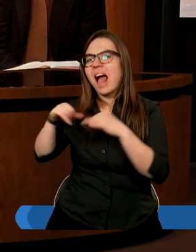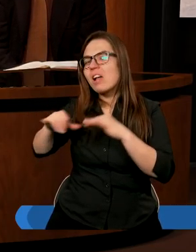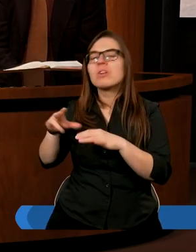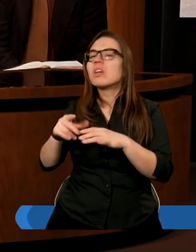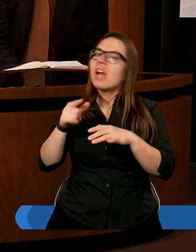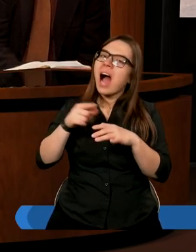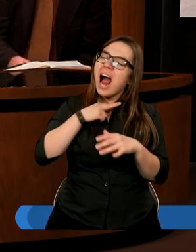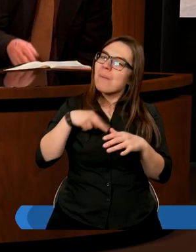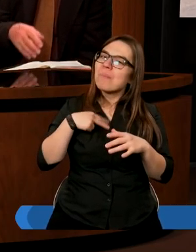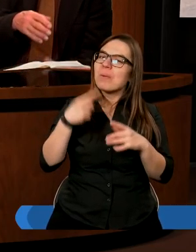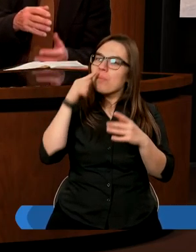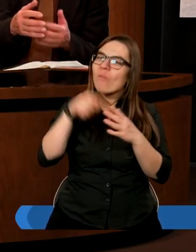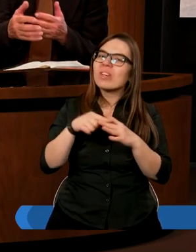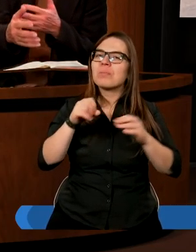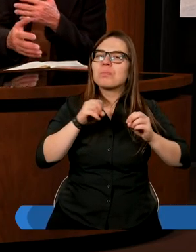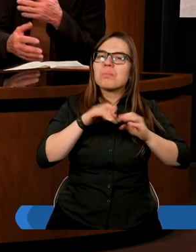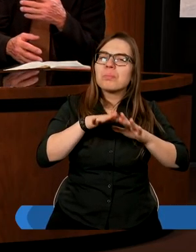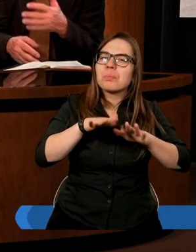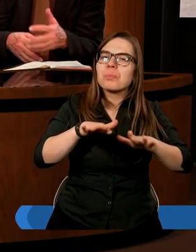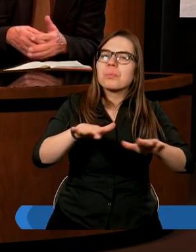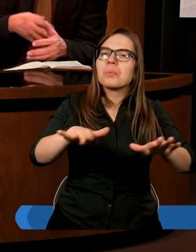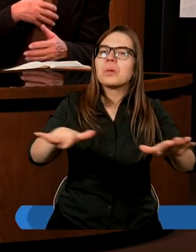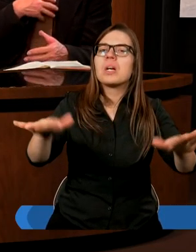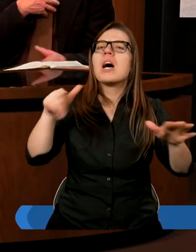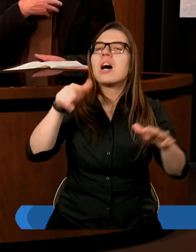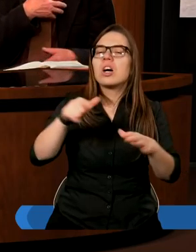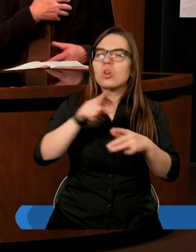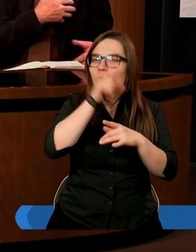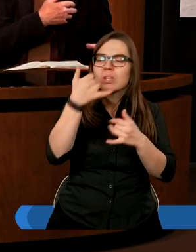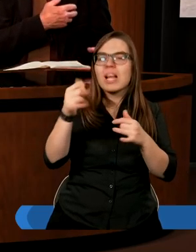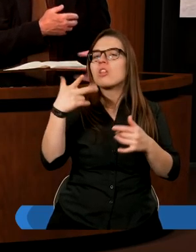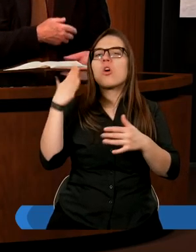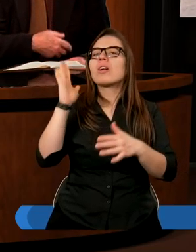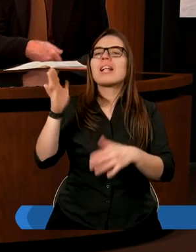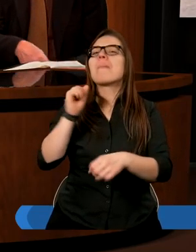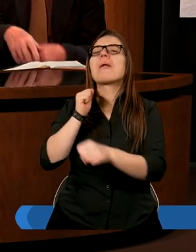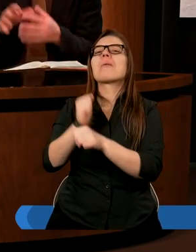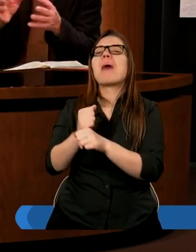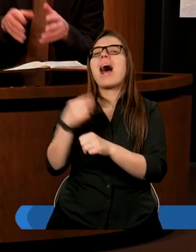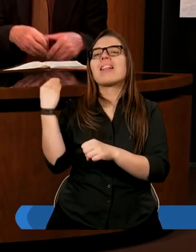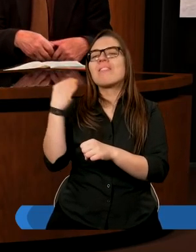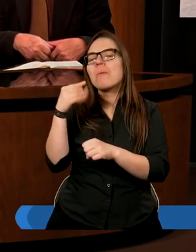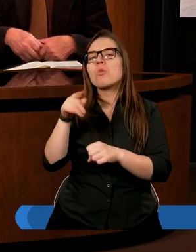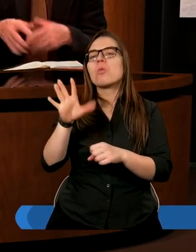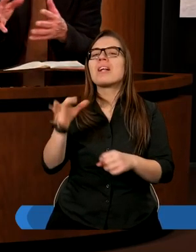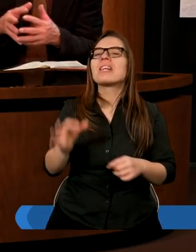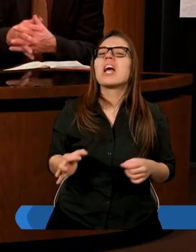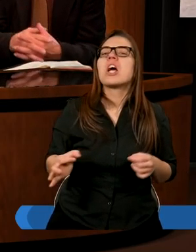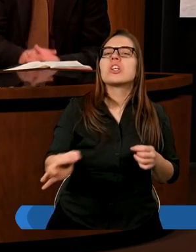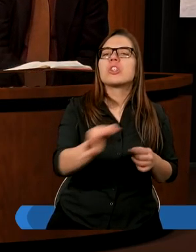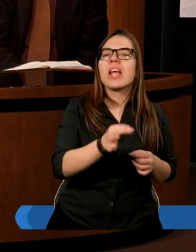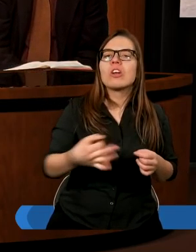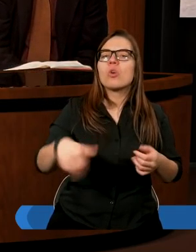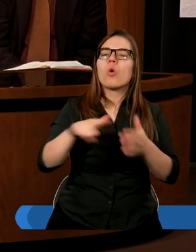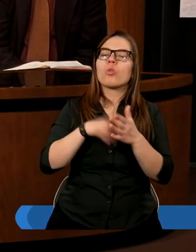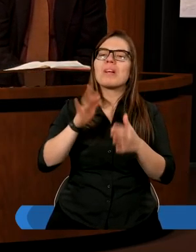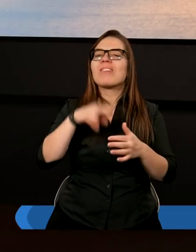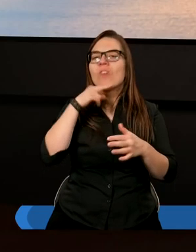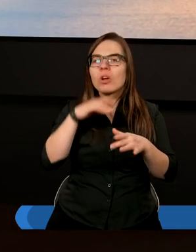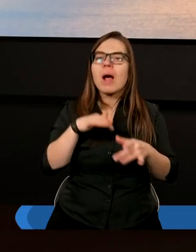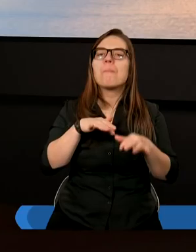mogli korzystać wtedy to nie będzie martwe morze to będzie jezioro przez które woda będzie ciągle płynąć